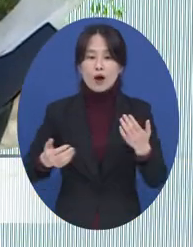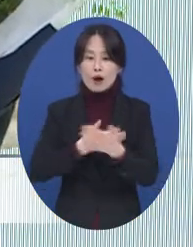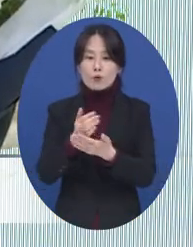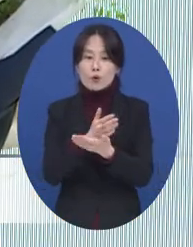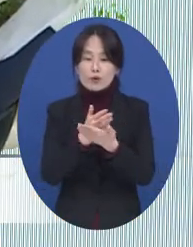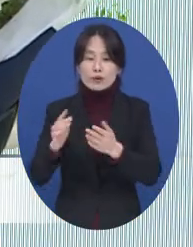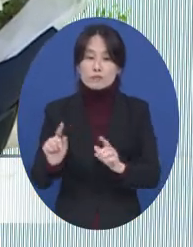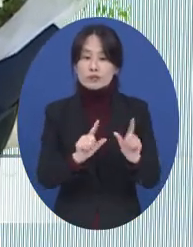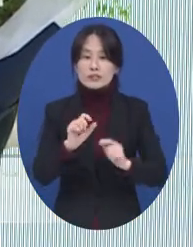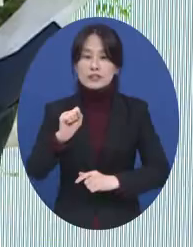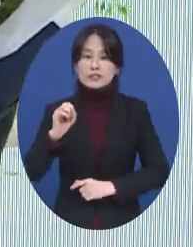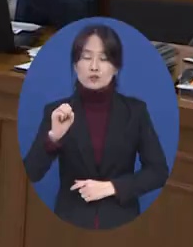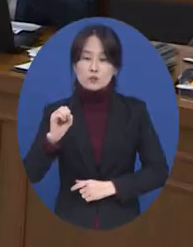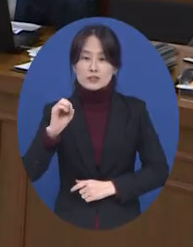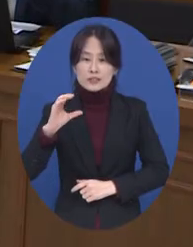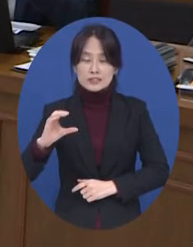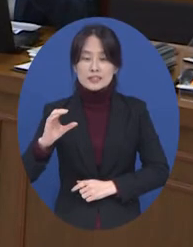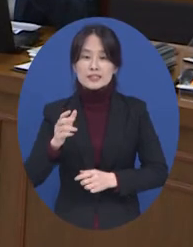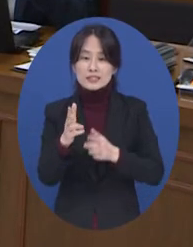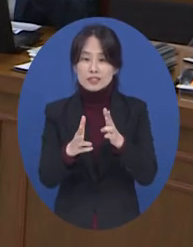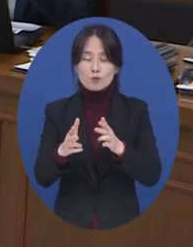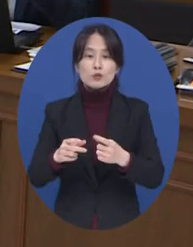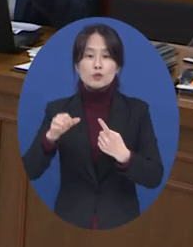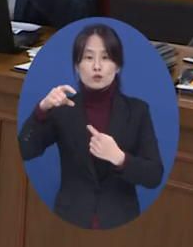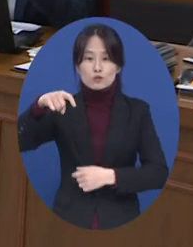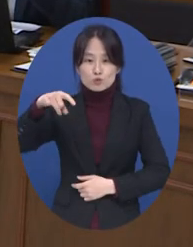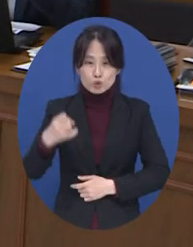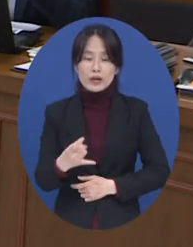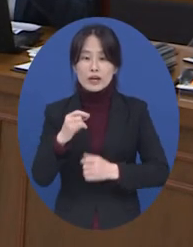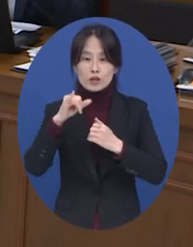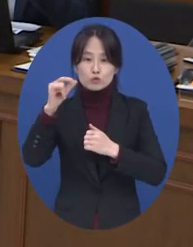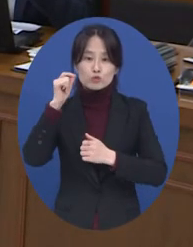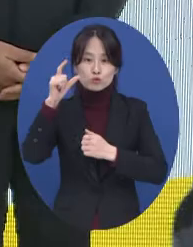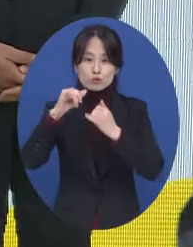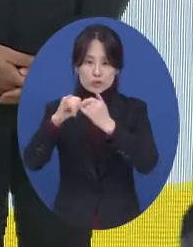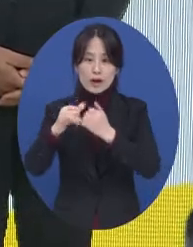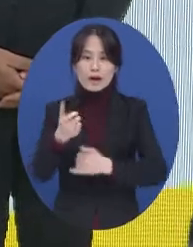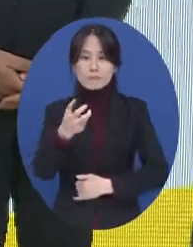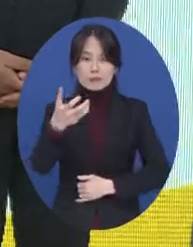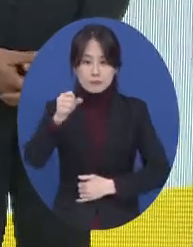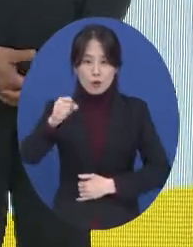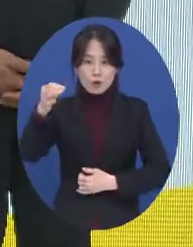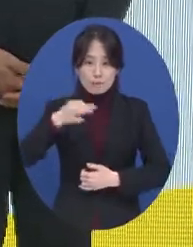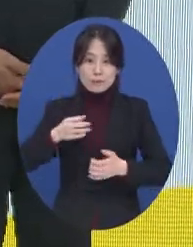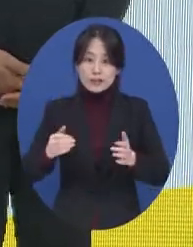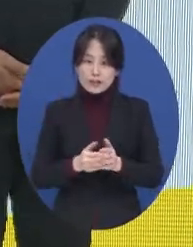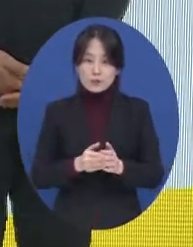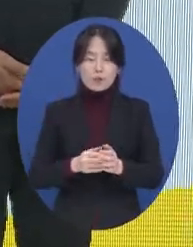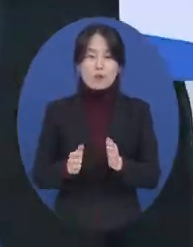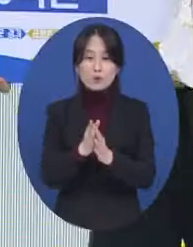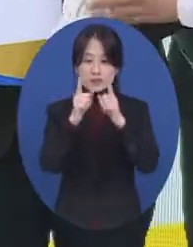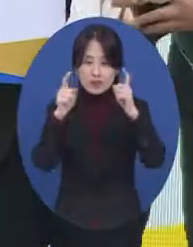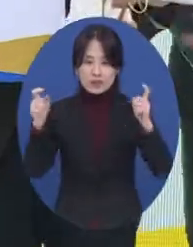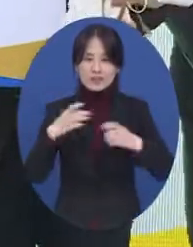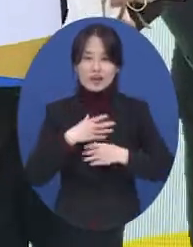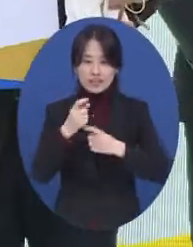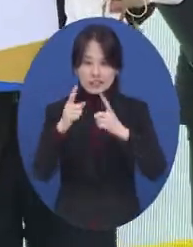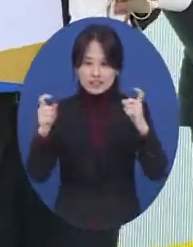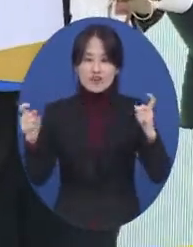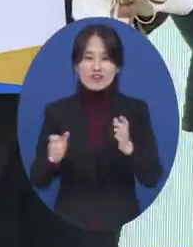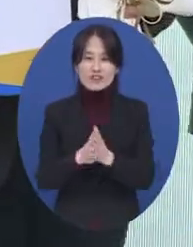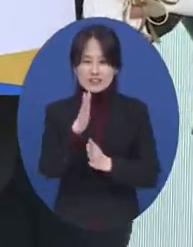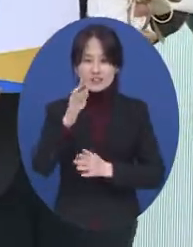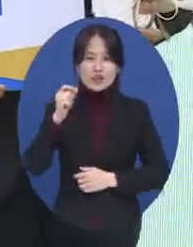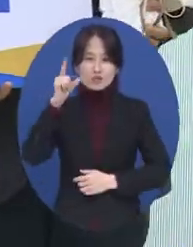나눔 생활 SOC 경기 사업으로 최우수상과 함께 특조금 80억 원을 수상했고 화성시와 안성시가 우수상